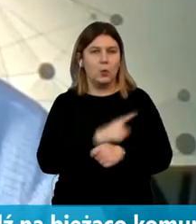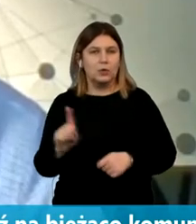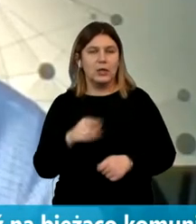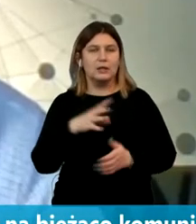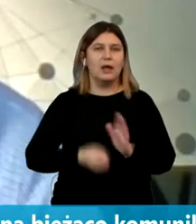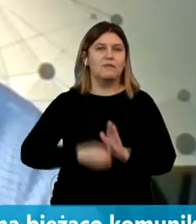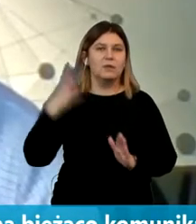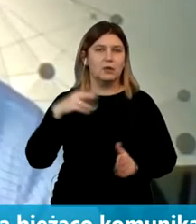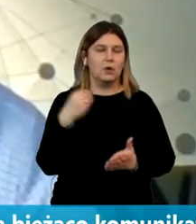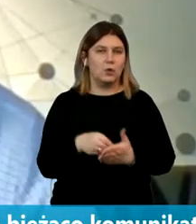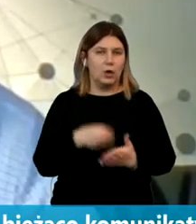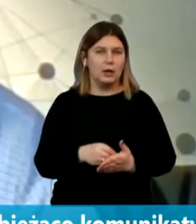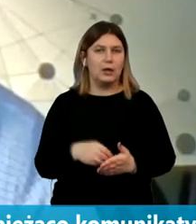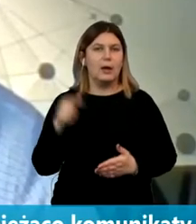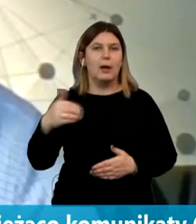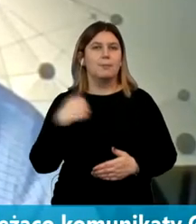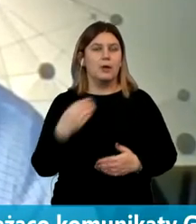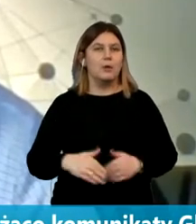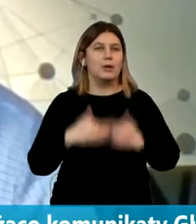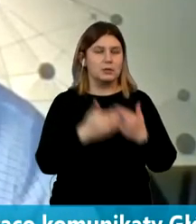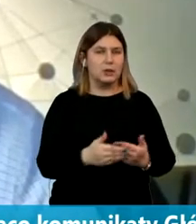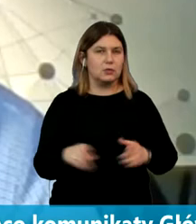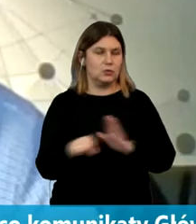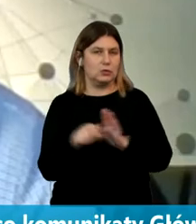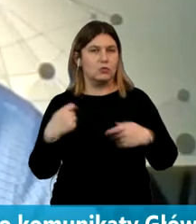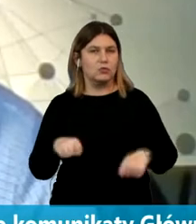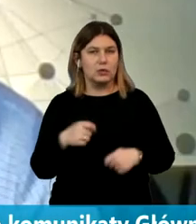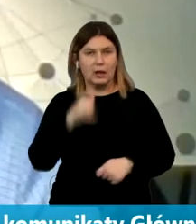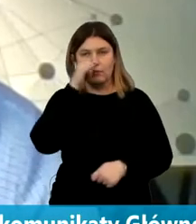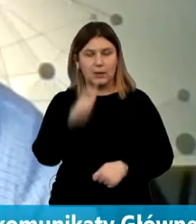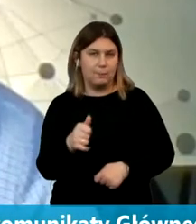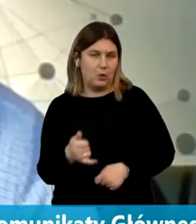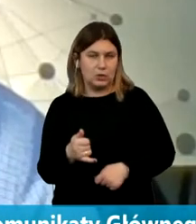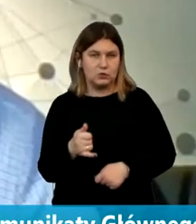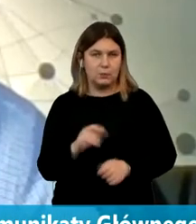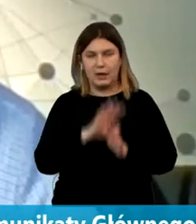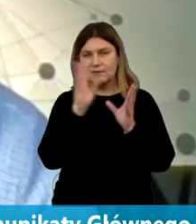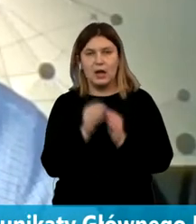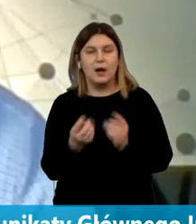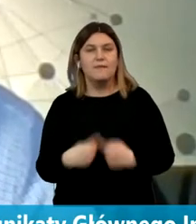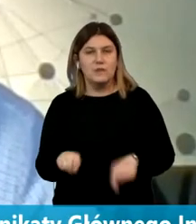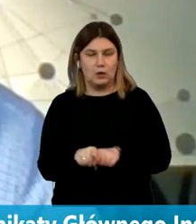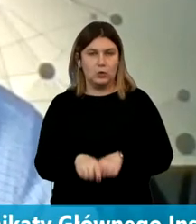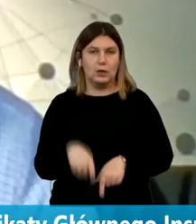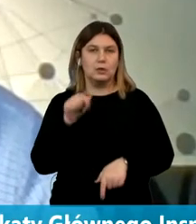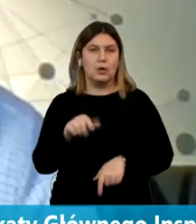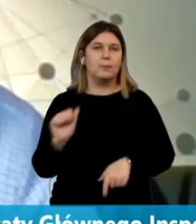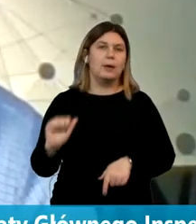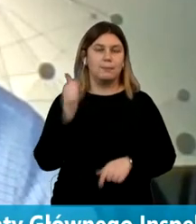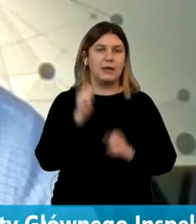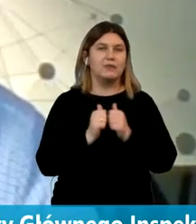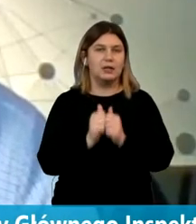koszty. Pula była nominalnie przyznana do Szczecina pieniędzy, więc nie mogliśmy po prostu wszystkiego zrealizować i to będzie pierwsze zadanie, które